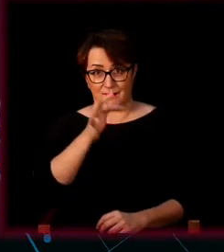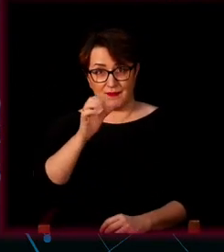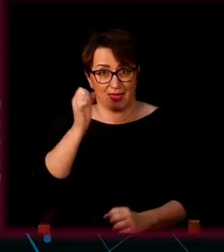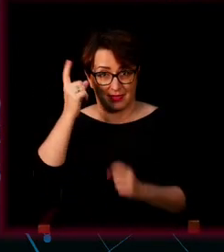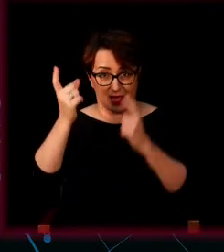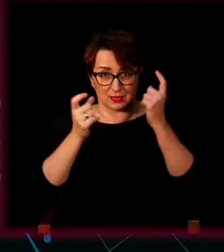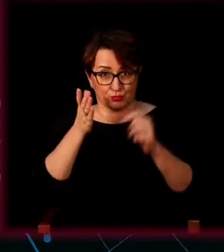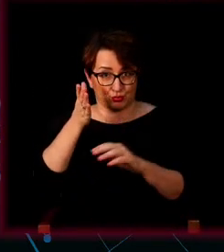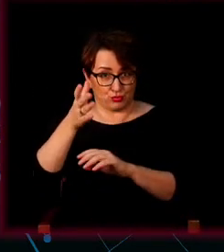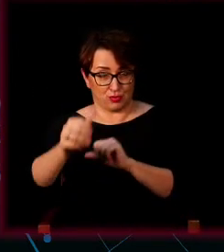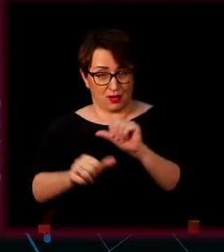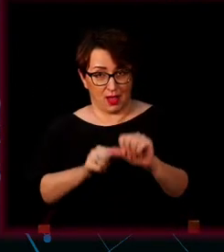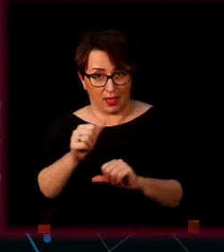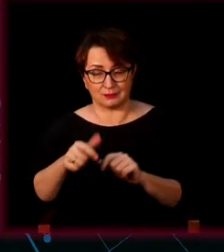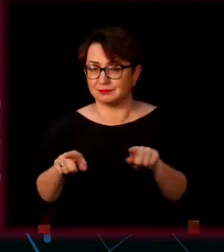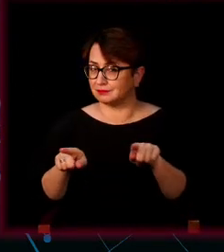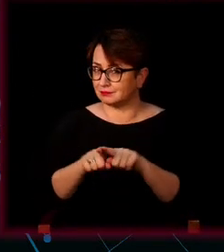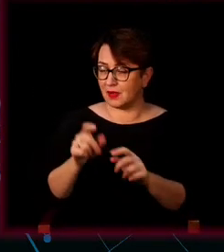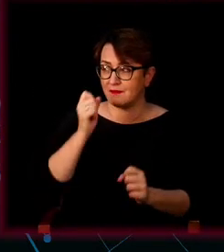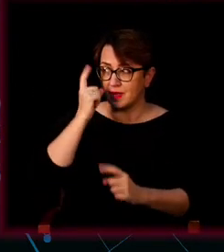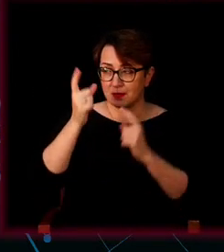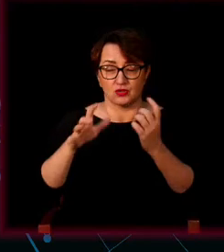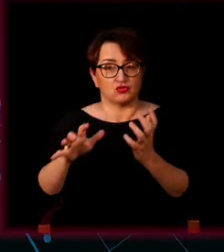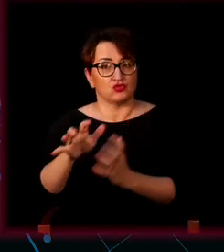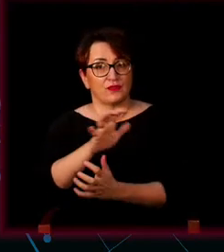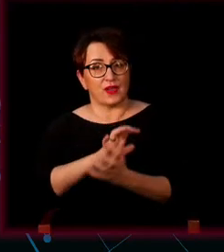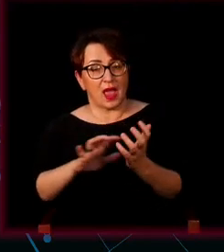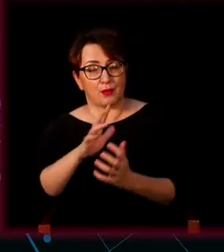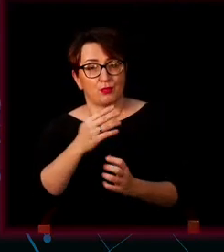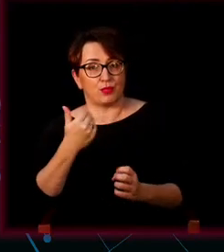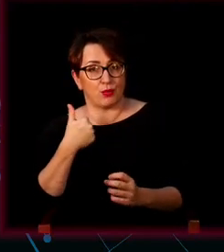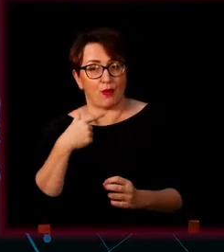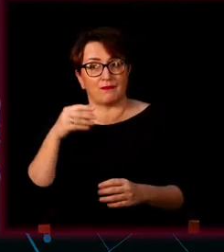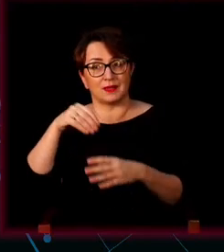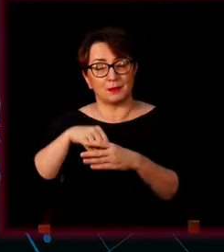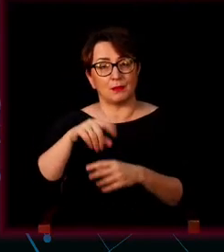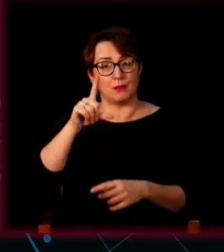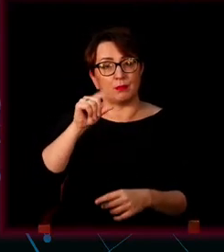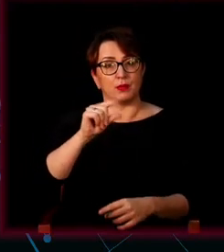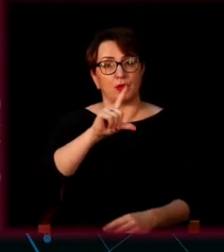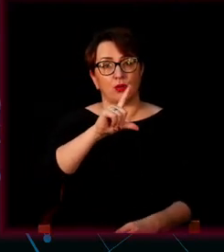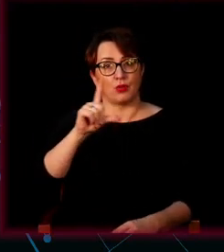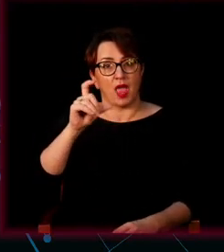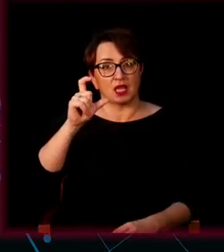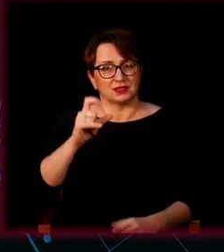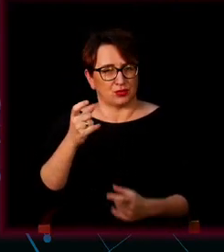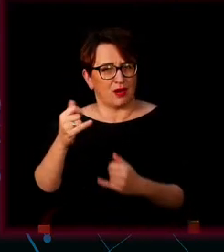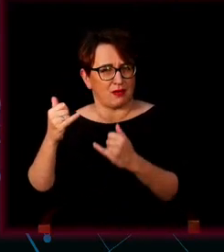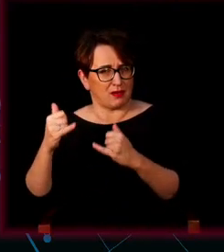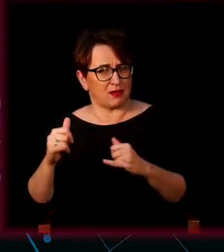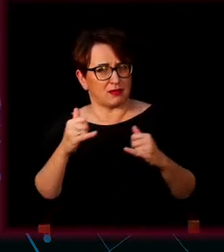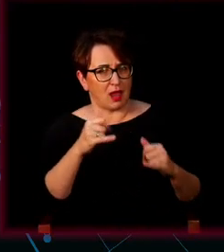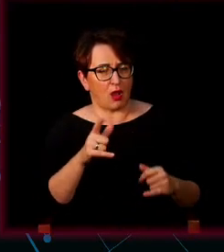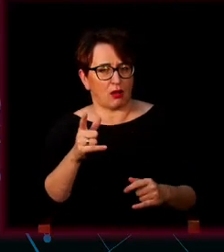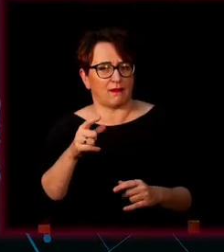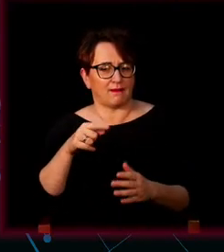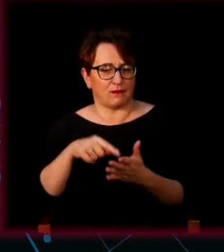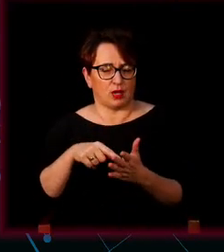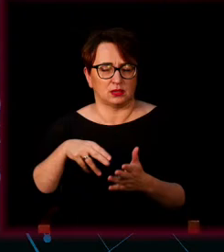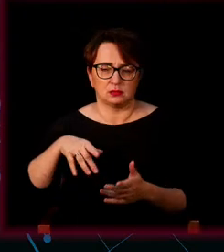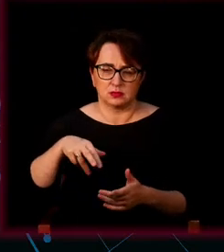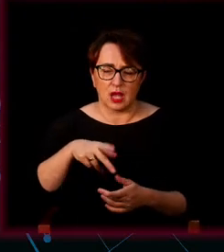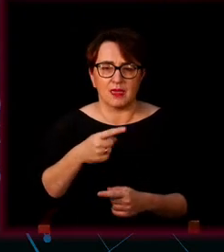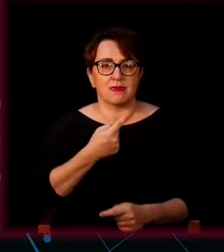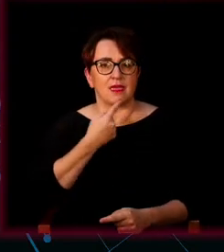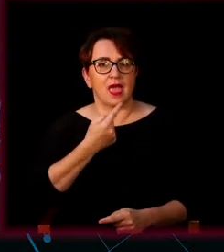późniejszych latach, też wymyślając światy, w których płeć jest inaczej skonstruowana, właśnie szło takim tropem, żeby